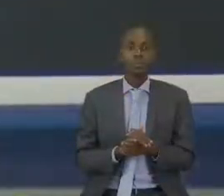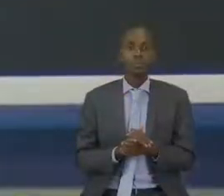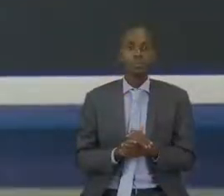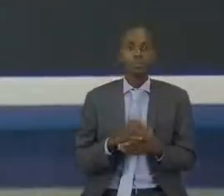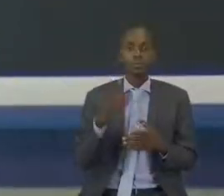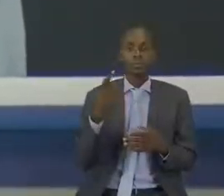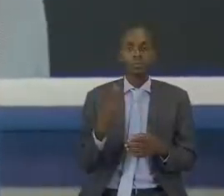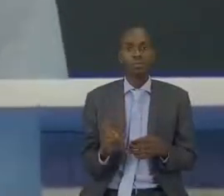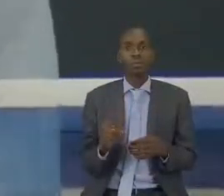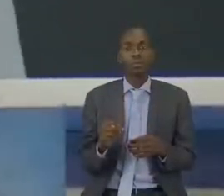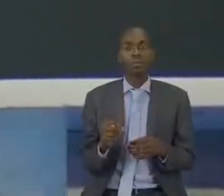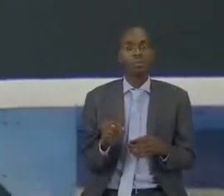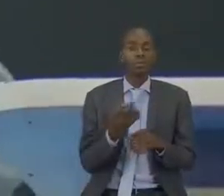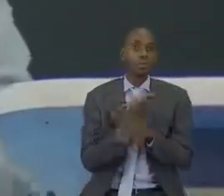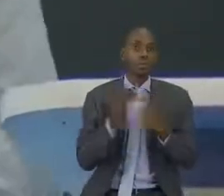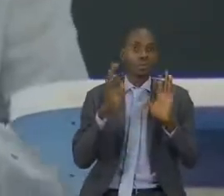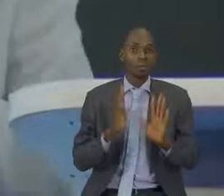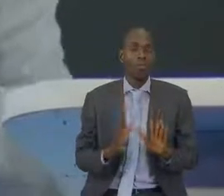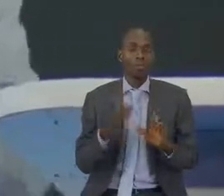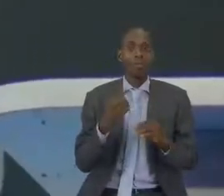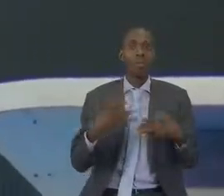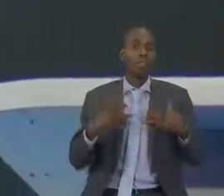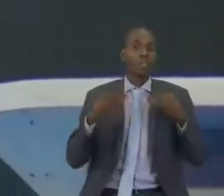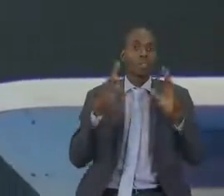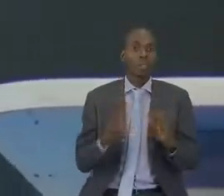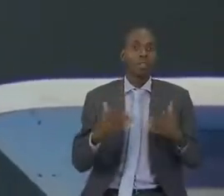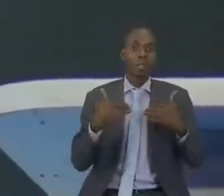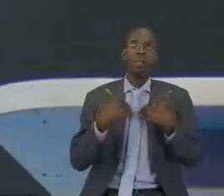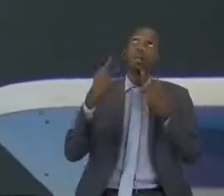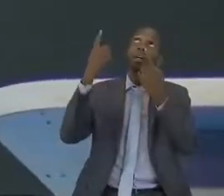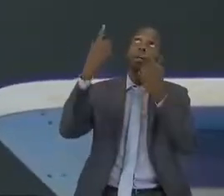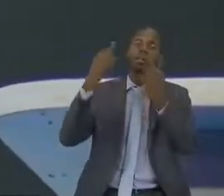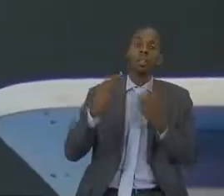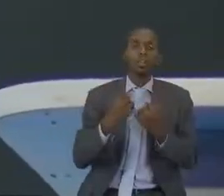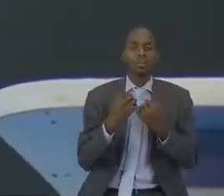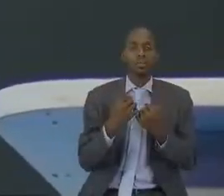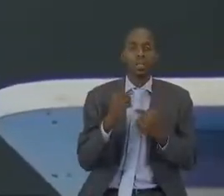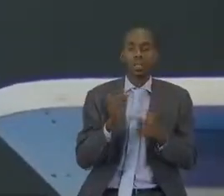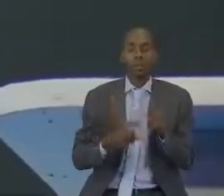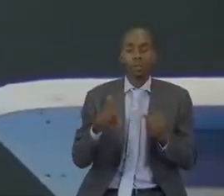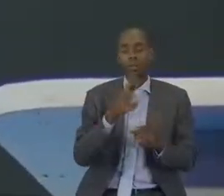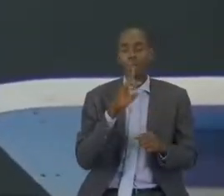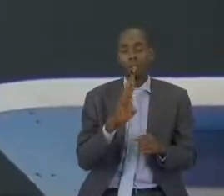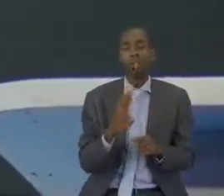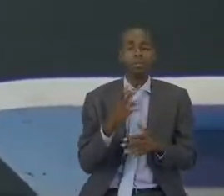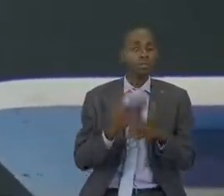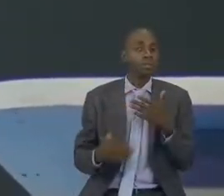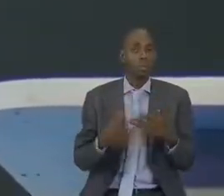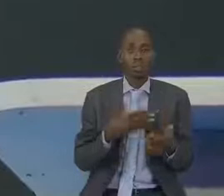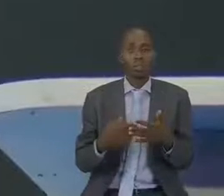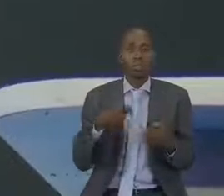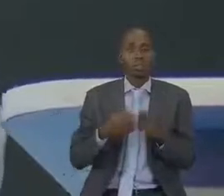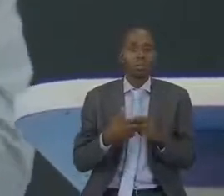Libérateur, guérisseur est venu. Partout où vous êtes, quel que soit le problème que vous